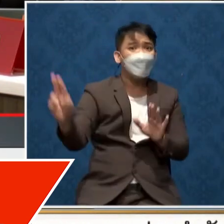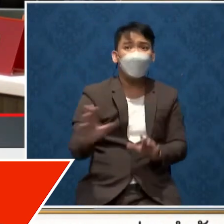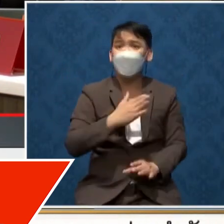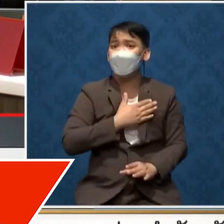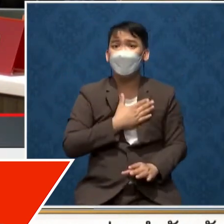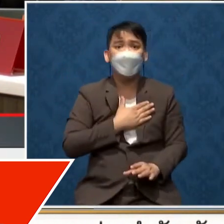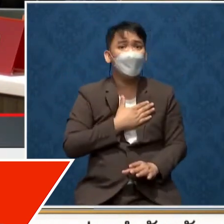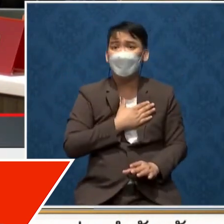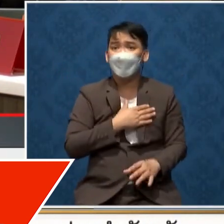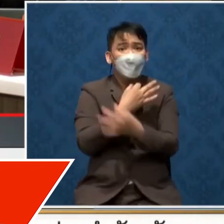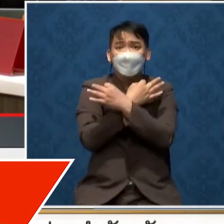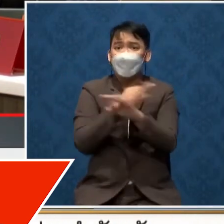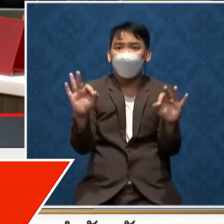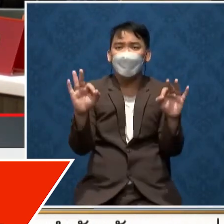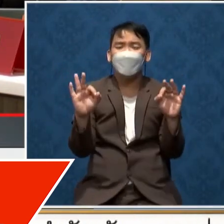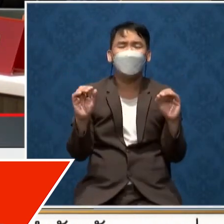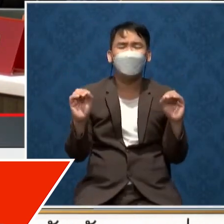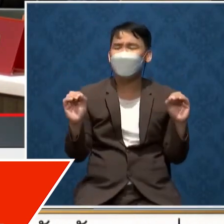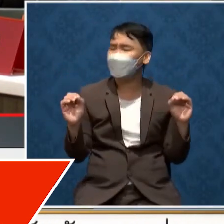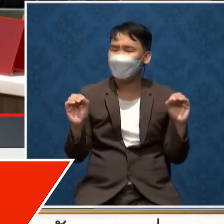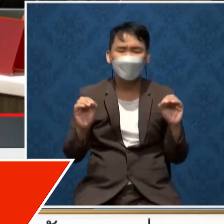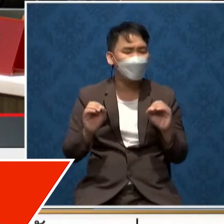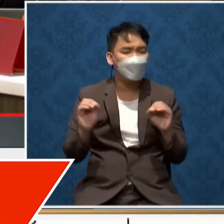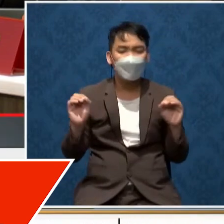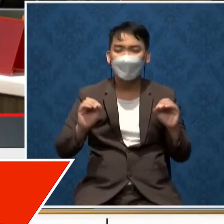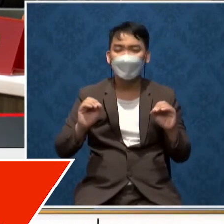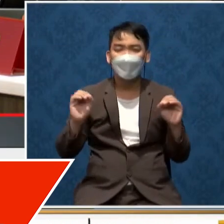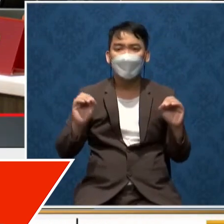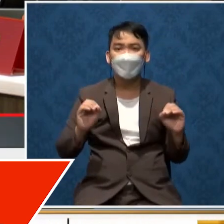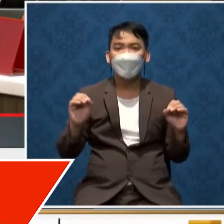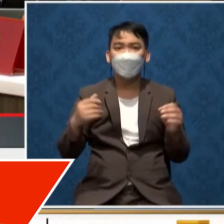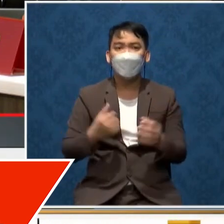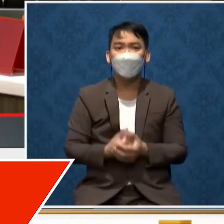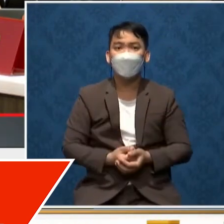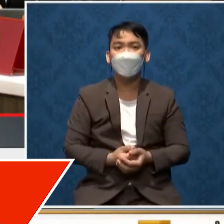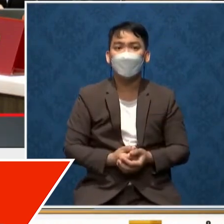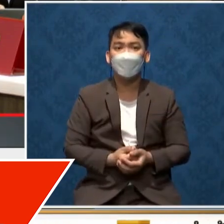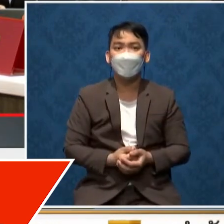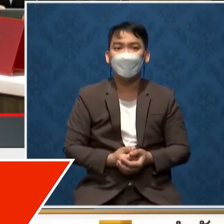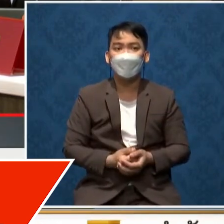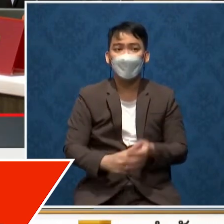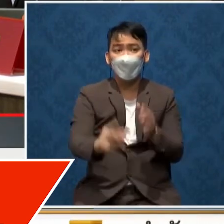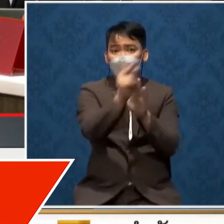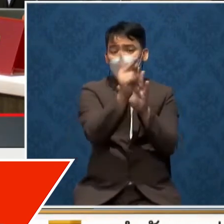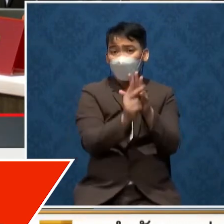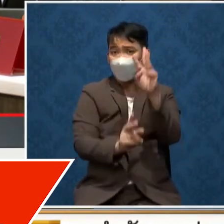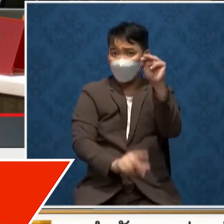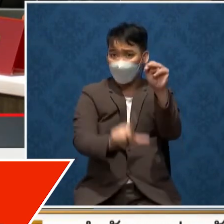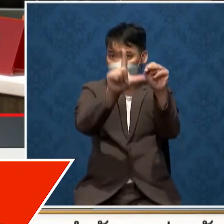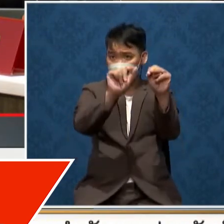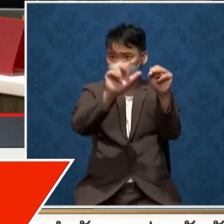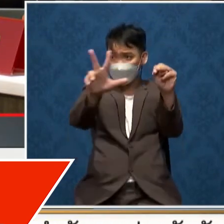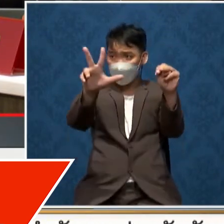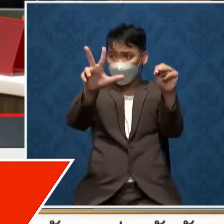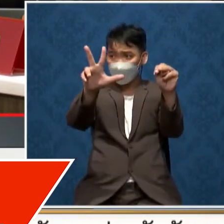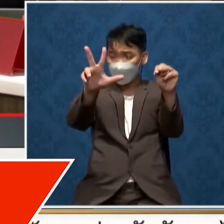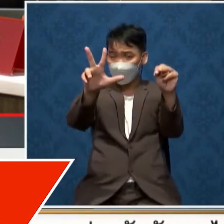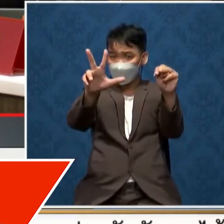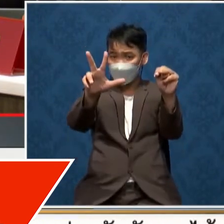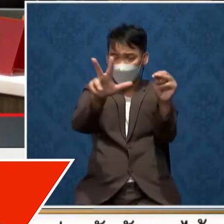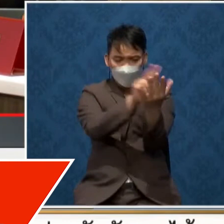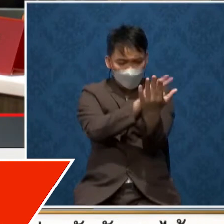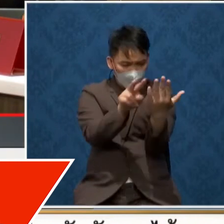การเงินคลังท่านไปเปิดอ่านครับ23ครับมาตรา23เขียนเหมือนกันครับล้อต